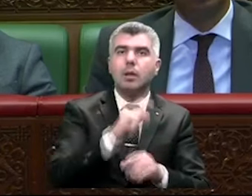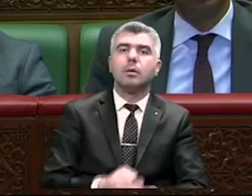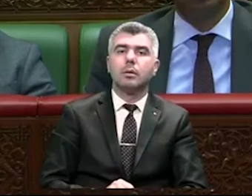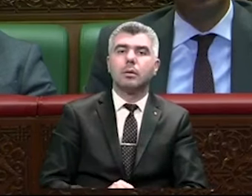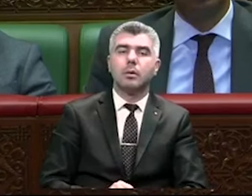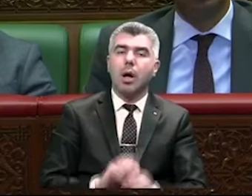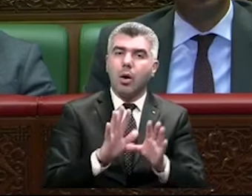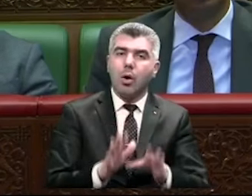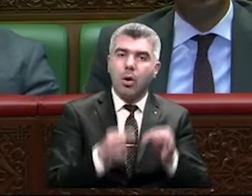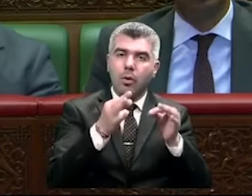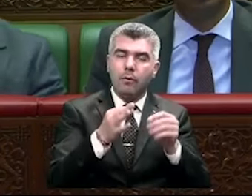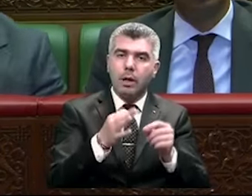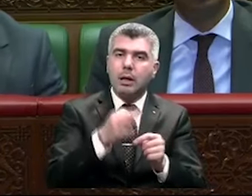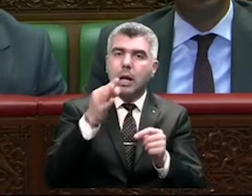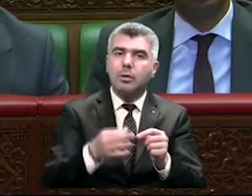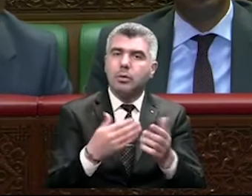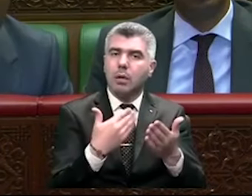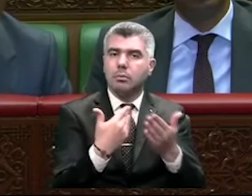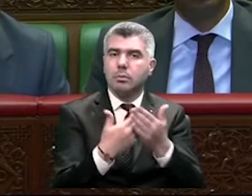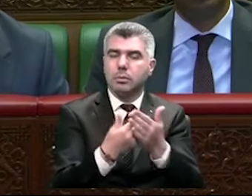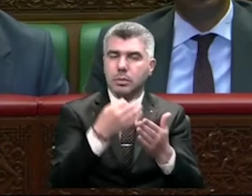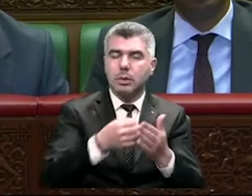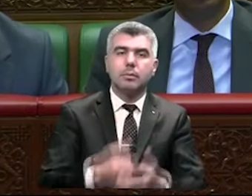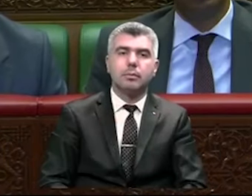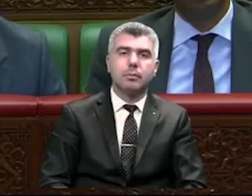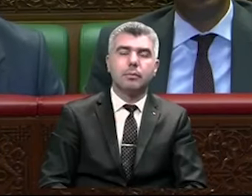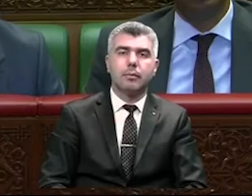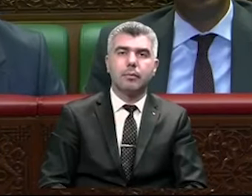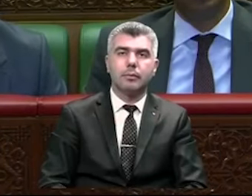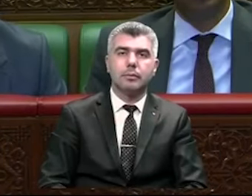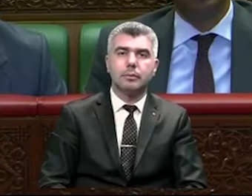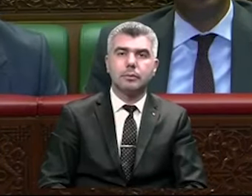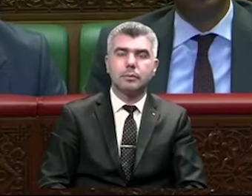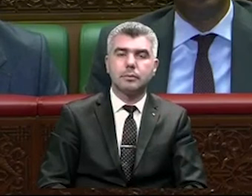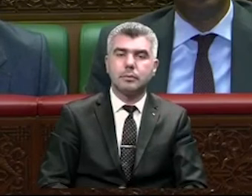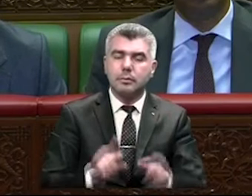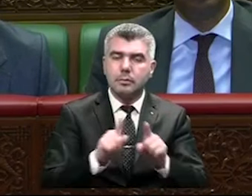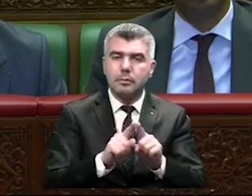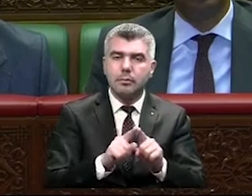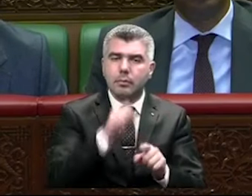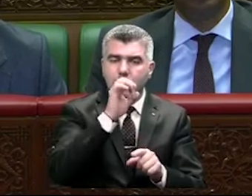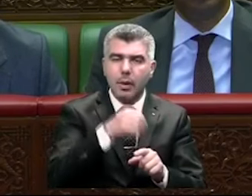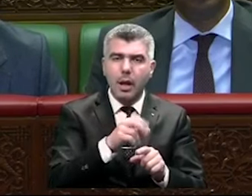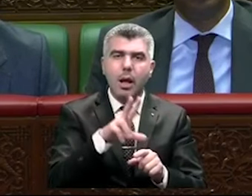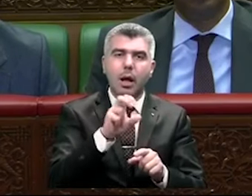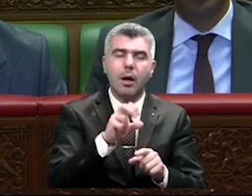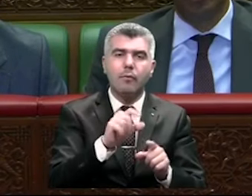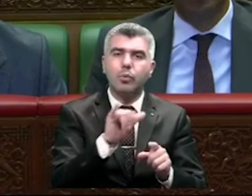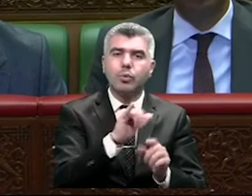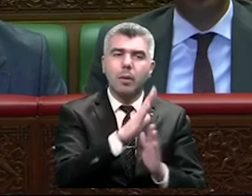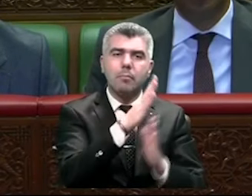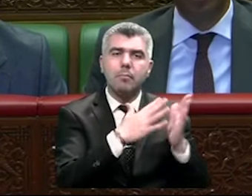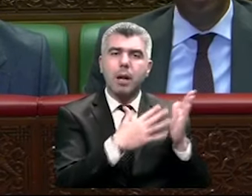تسفر عنها نتائج ايجابيه كما نامل السيد الوزير معرفه الاحياء الجامعيه العموميه المبرمجه